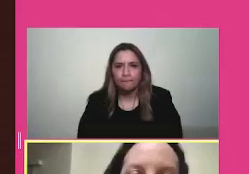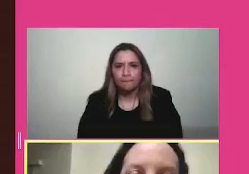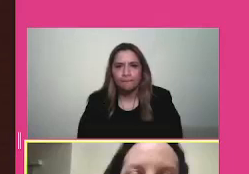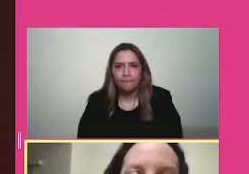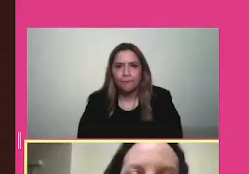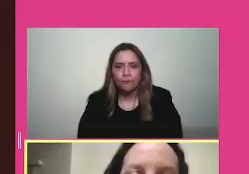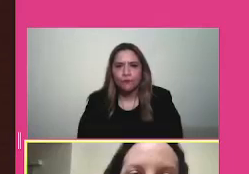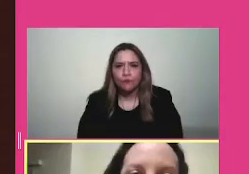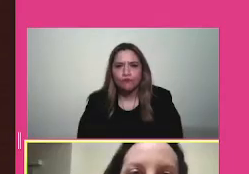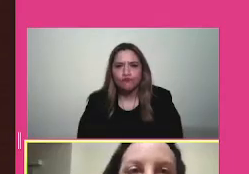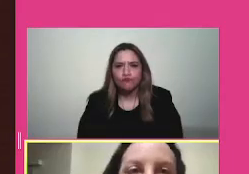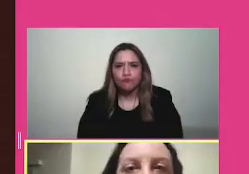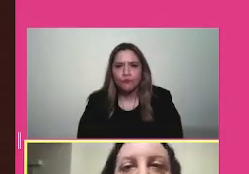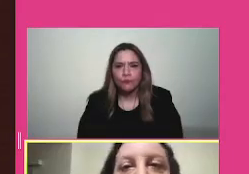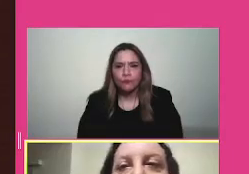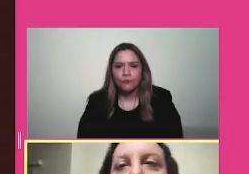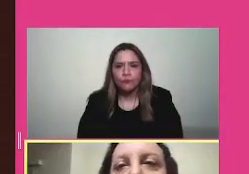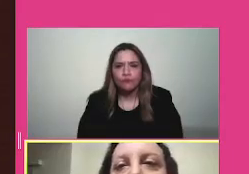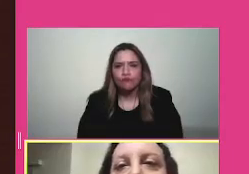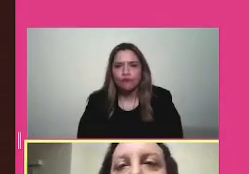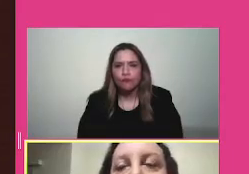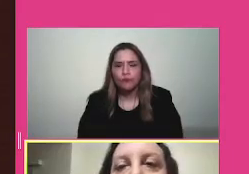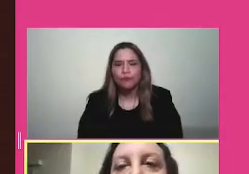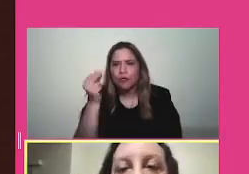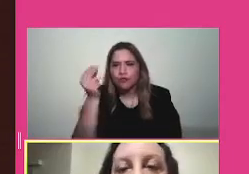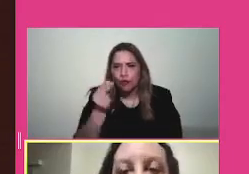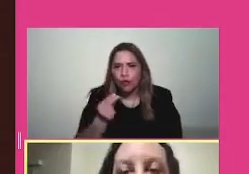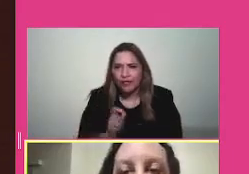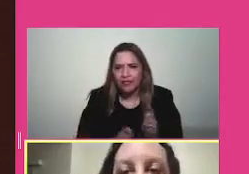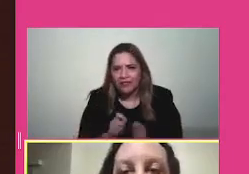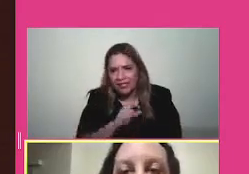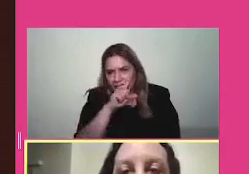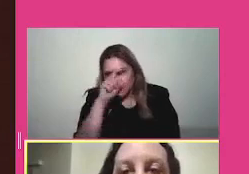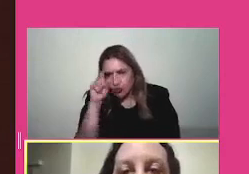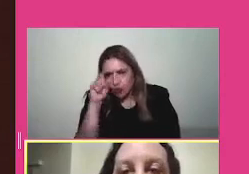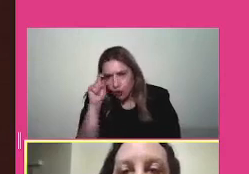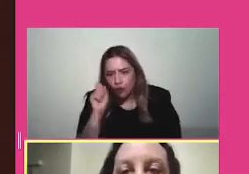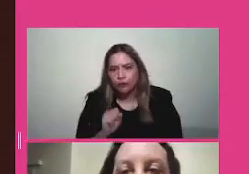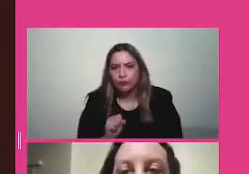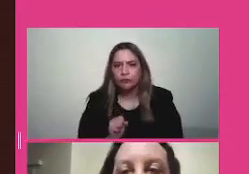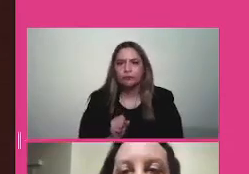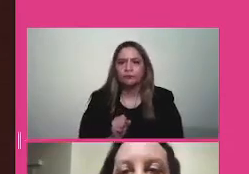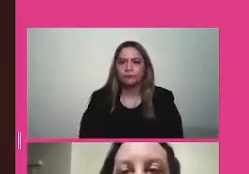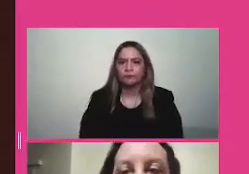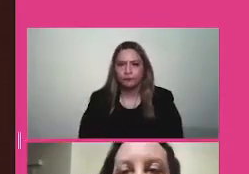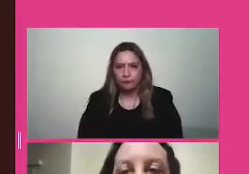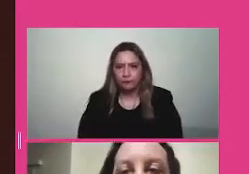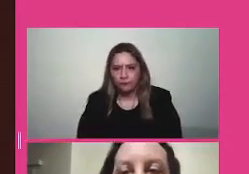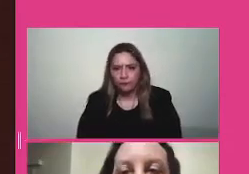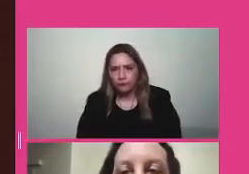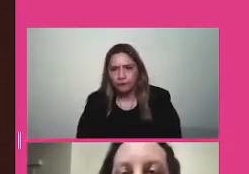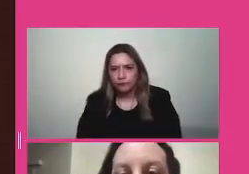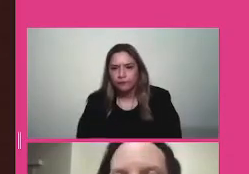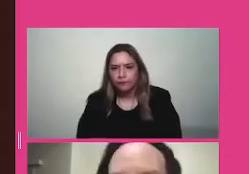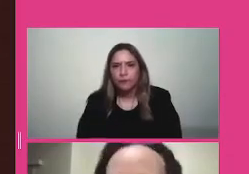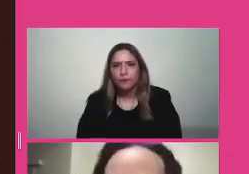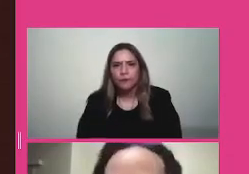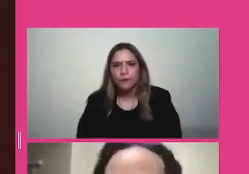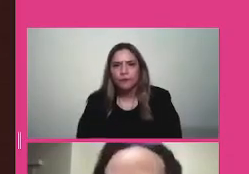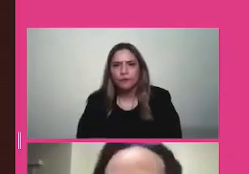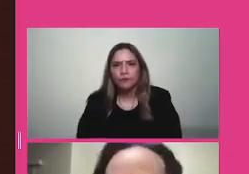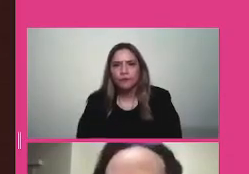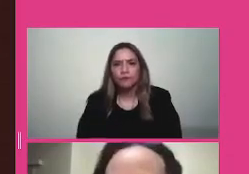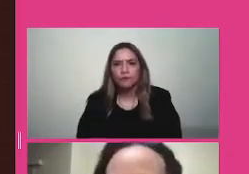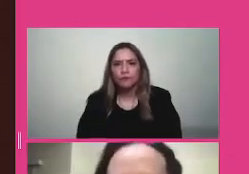φτιάξετε φωτογραφιά? Δύσκολο, μάλλον. Δύσκολο όχι, αλλά πώς θα τη δείτε? Ναι,